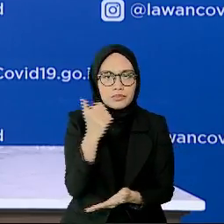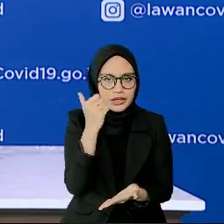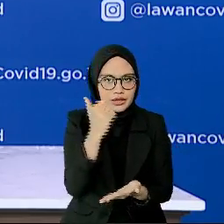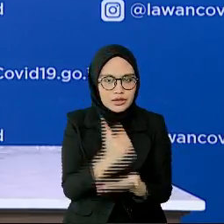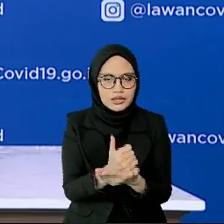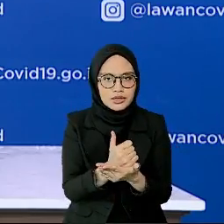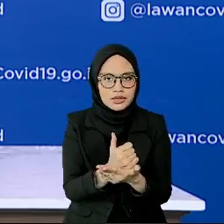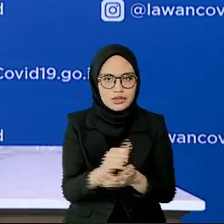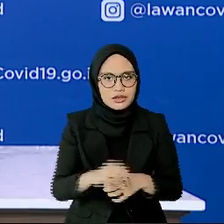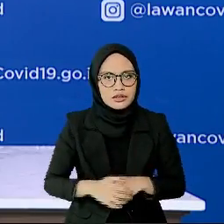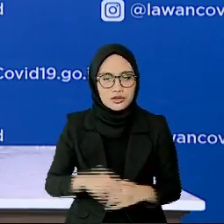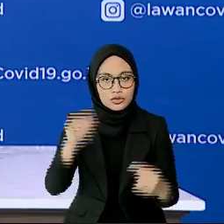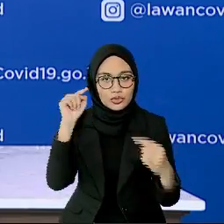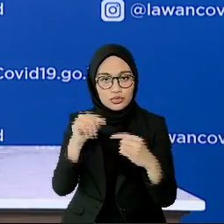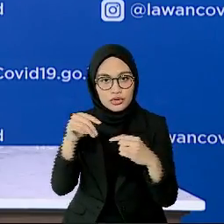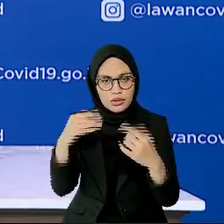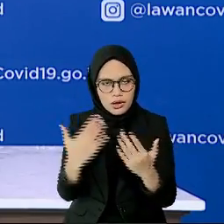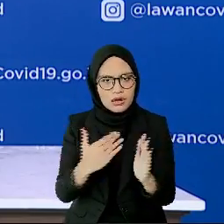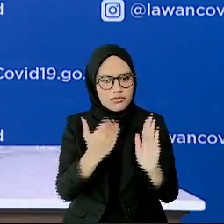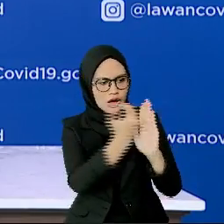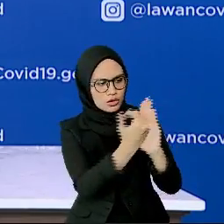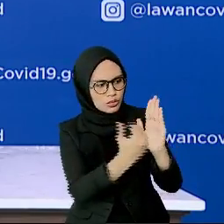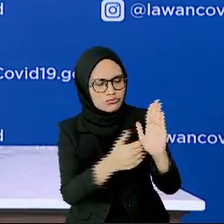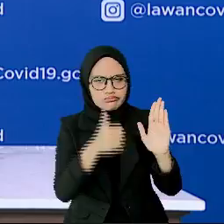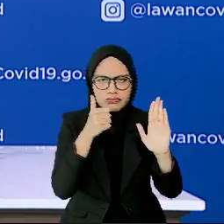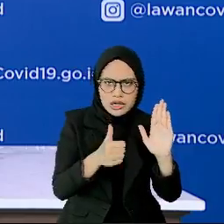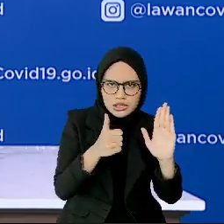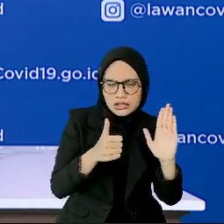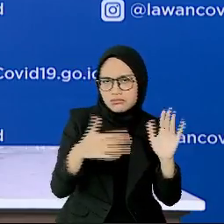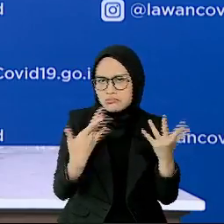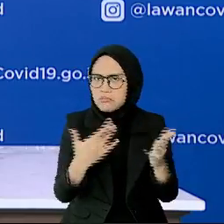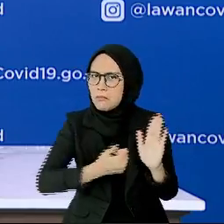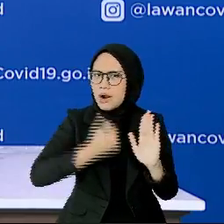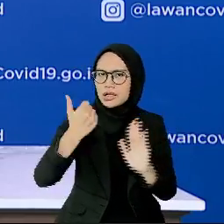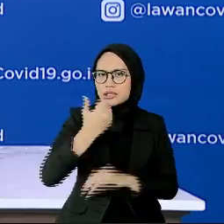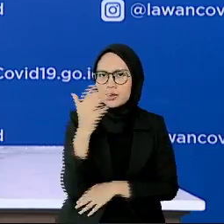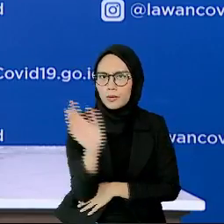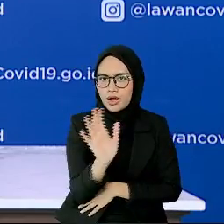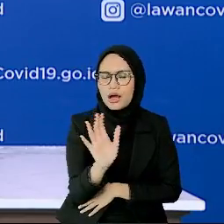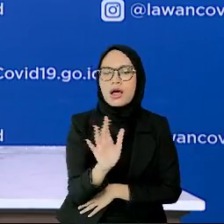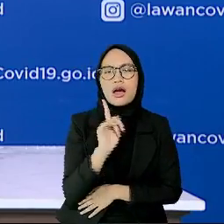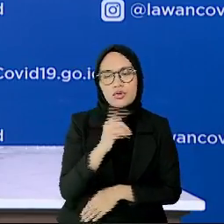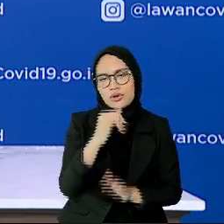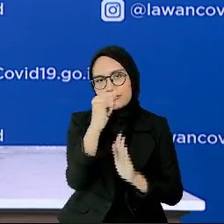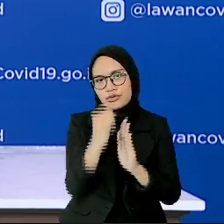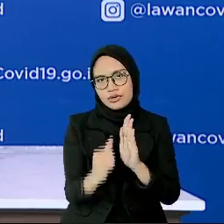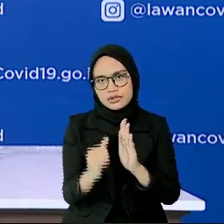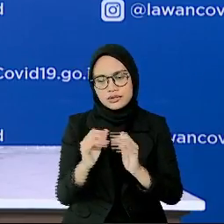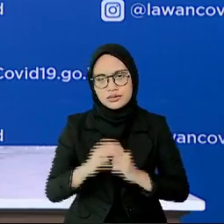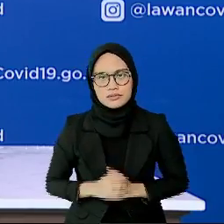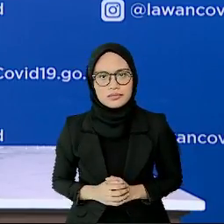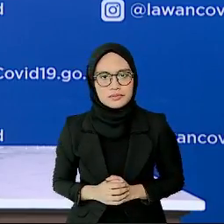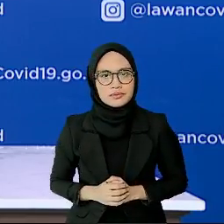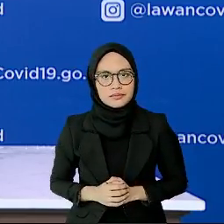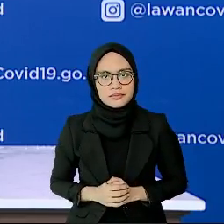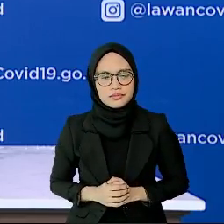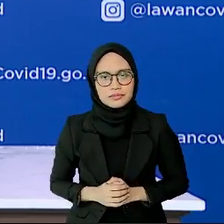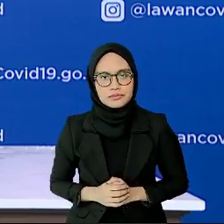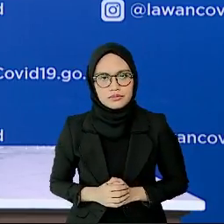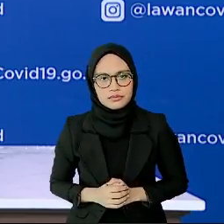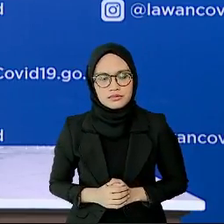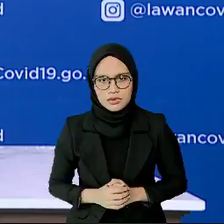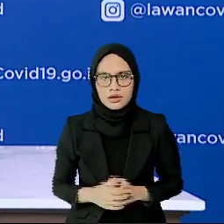memastikan aturan terimplementasikan dengan baik di lapangan, ditegakkan tanpa pandang bulu, serta menekan